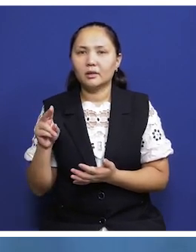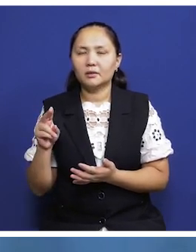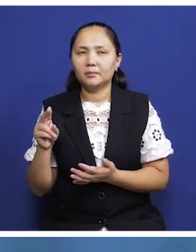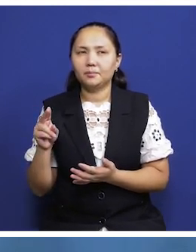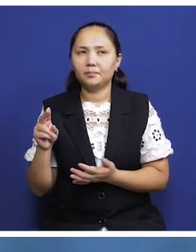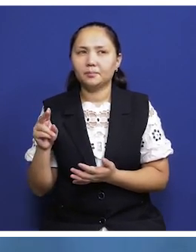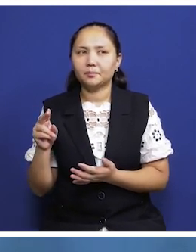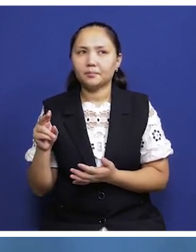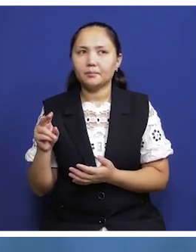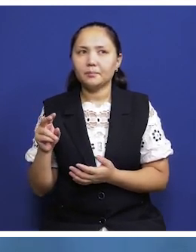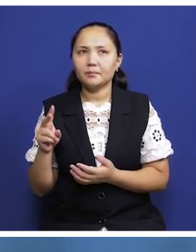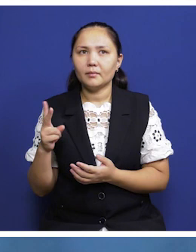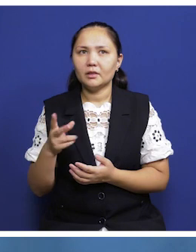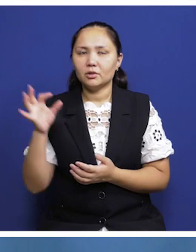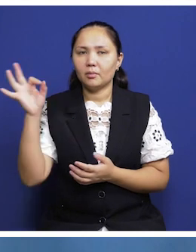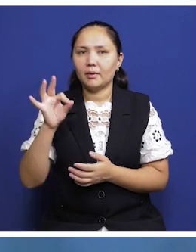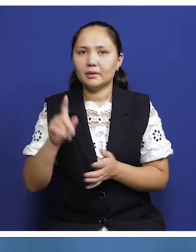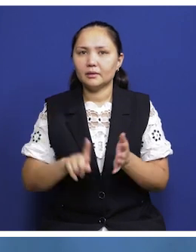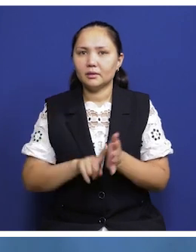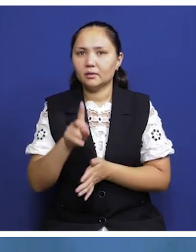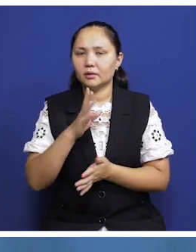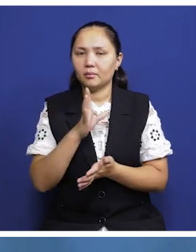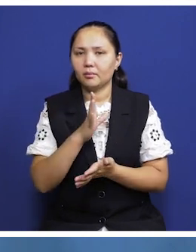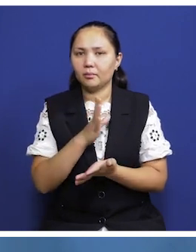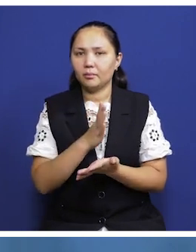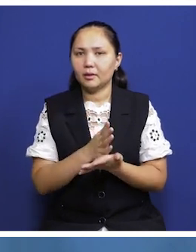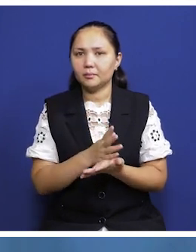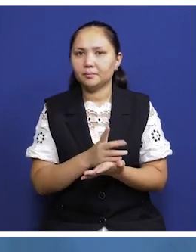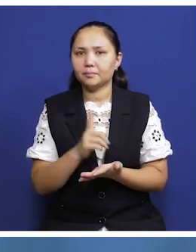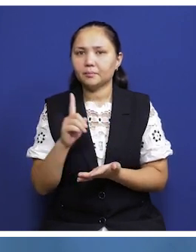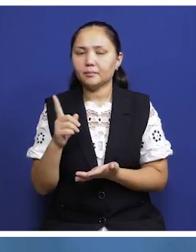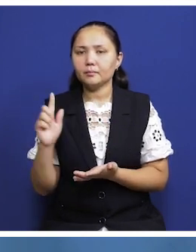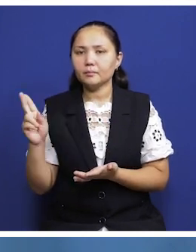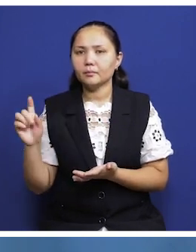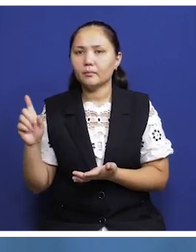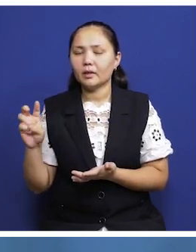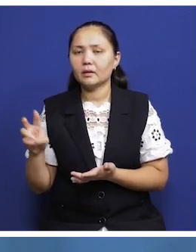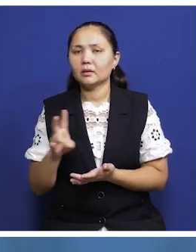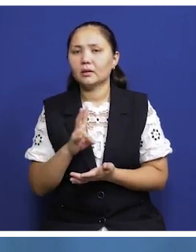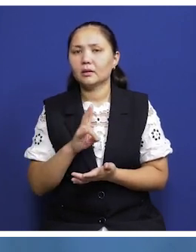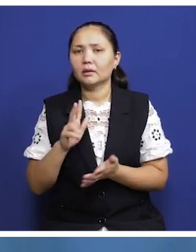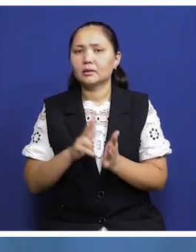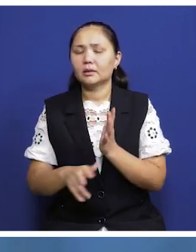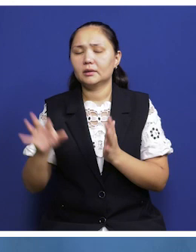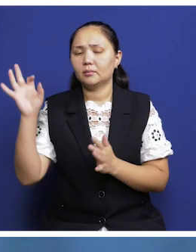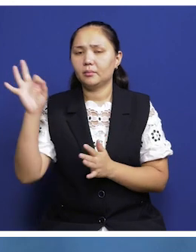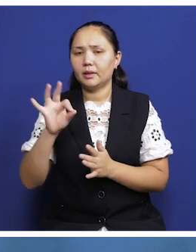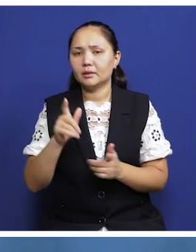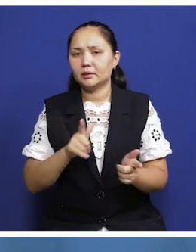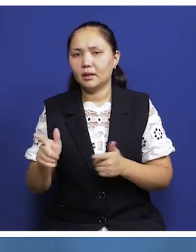асты игеру. Біздің жоспарымыз бірінші қазанға дейін сол берілген қаржының 80%